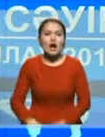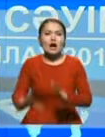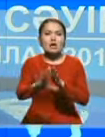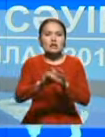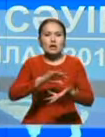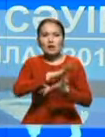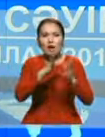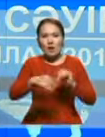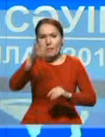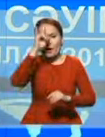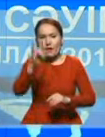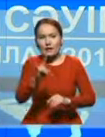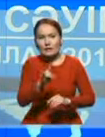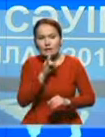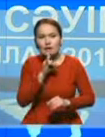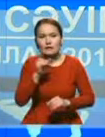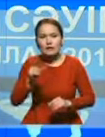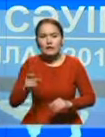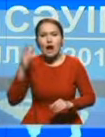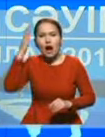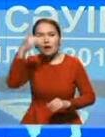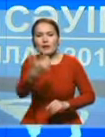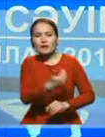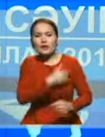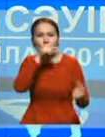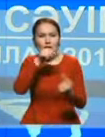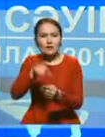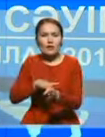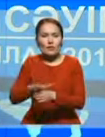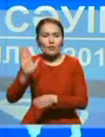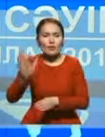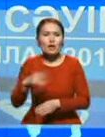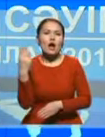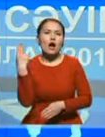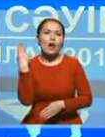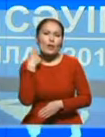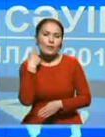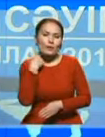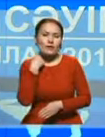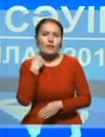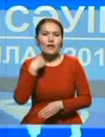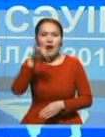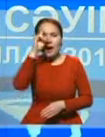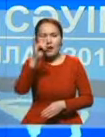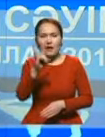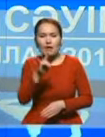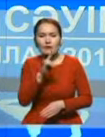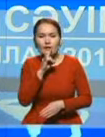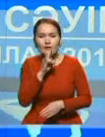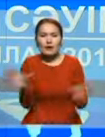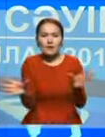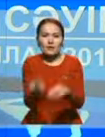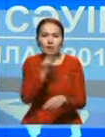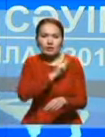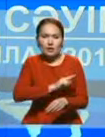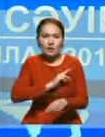Сайлау қорытындысы қазақстандықтардың арман тілегіне сәйкес келетін болады. Бұл оймен Британ қазақ қоғамының төрағасы Руперт Гудман бөлісті. Азаттықтың алғашқы